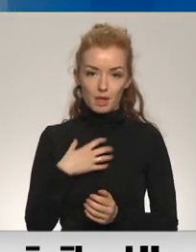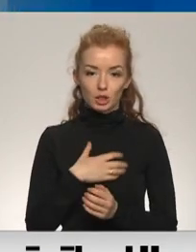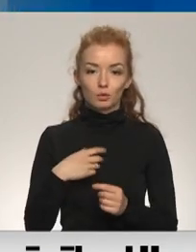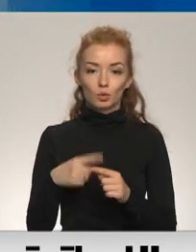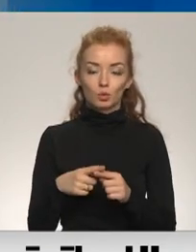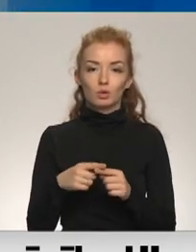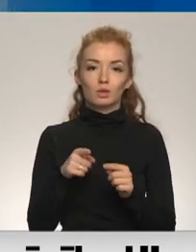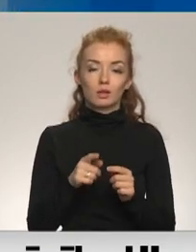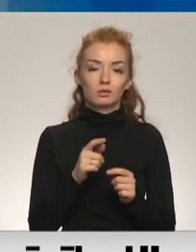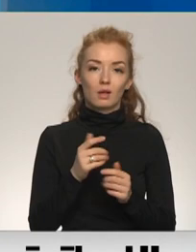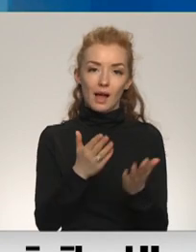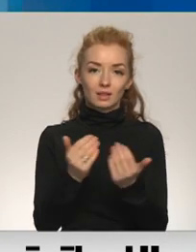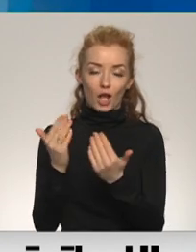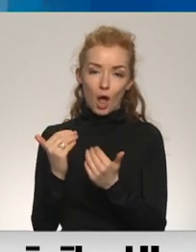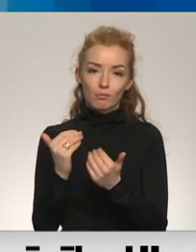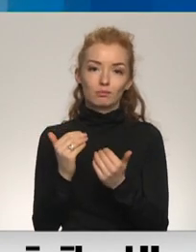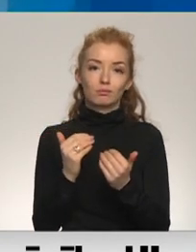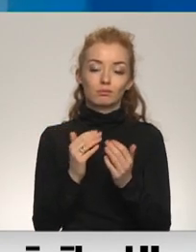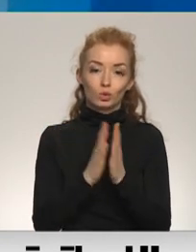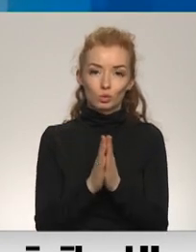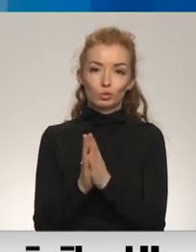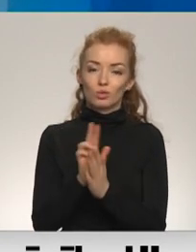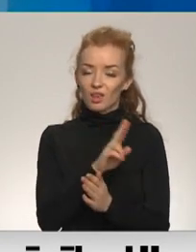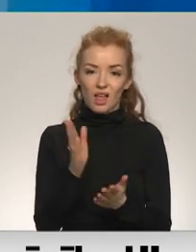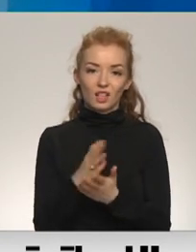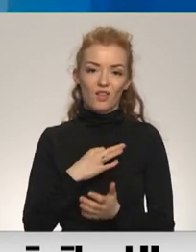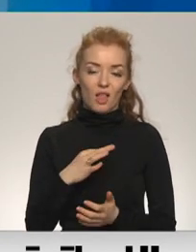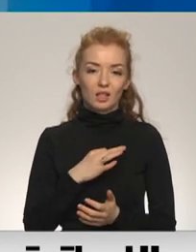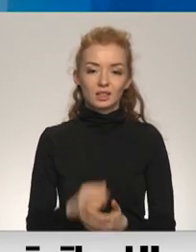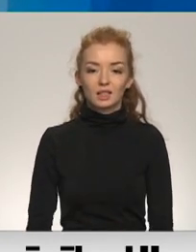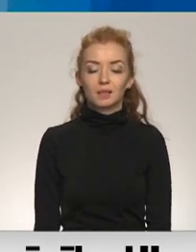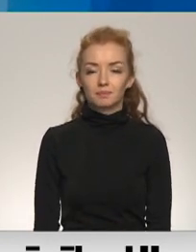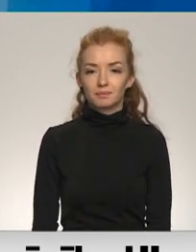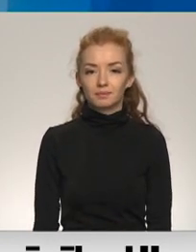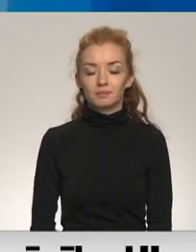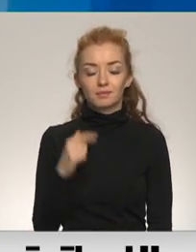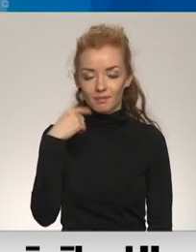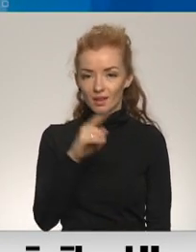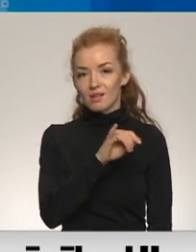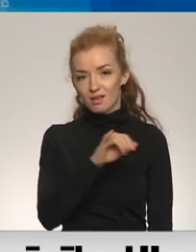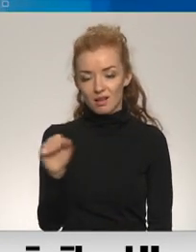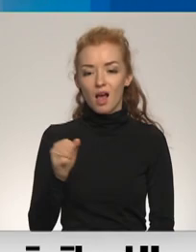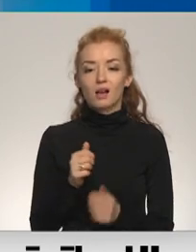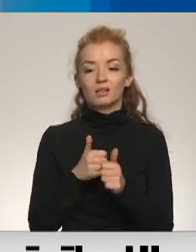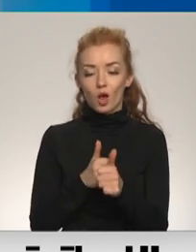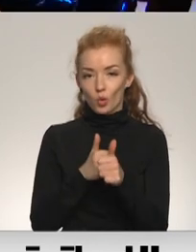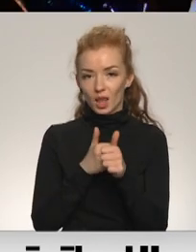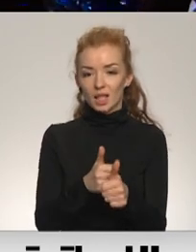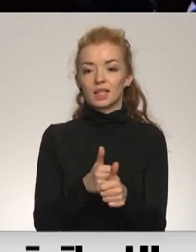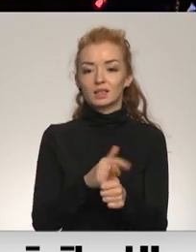tas aicinājums noteikti cilvēkiem aizvien rūti ir neesiet vienaldzīgi. Es teiktu, jau neesiet vienaldzīgi, sekojiet